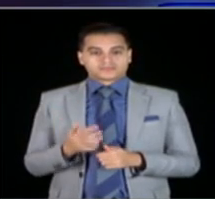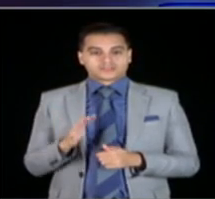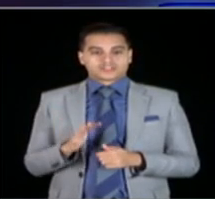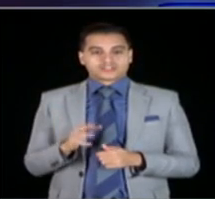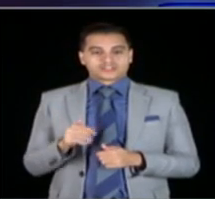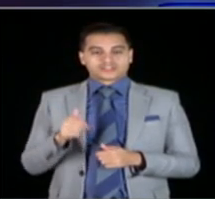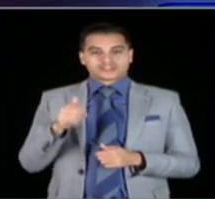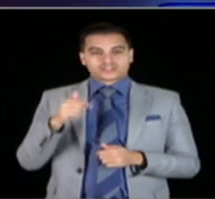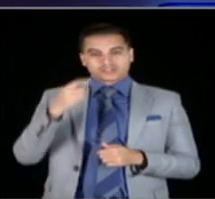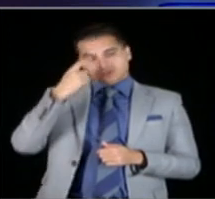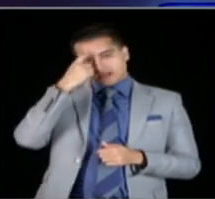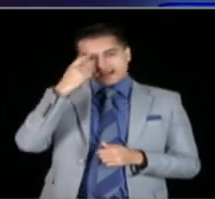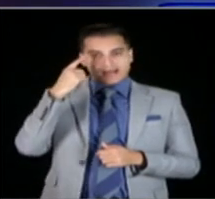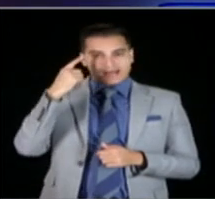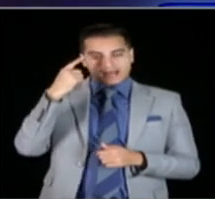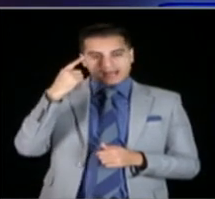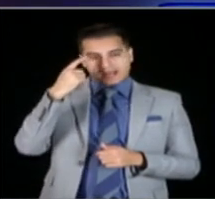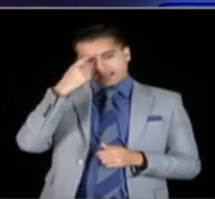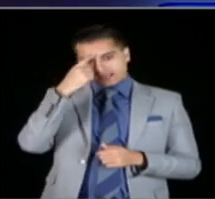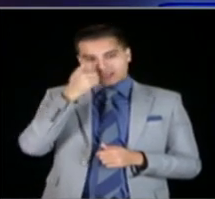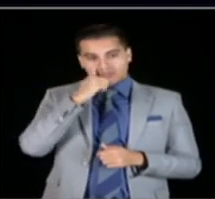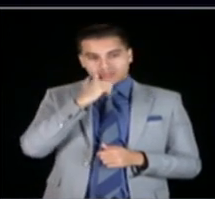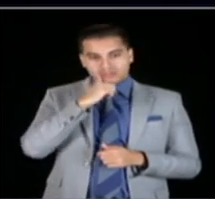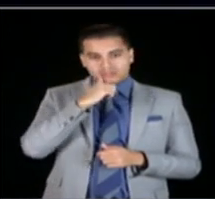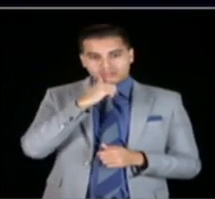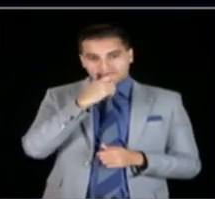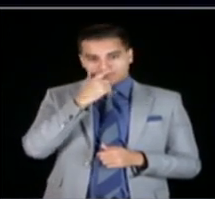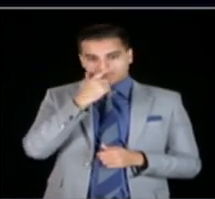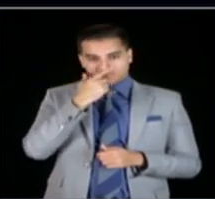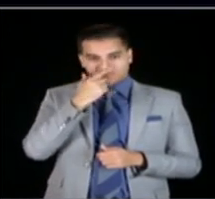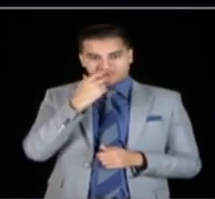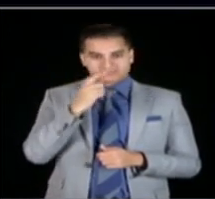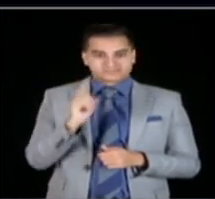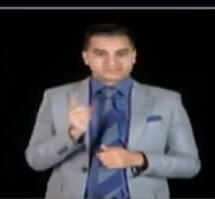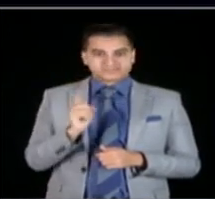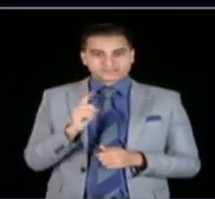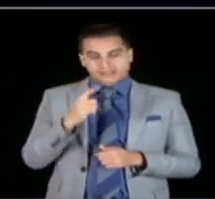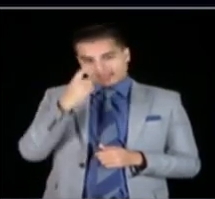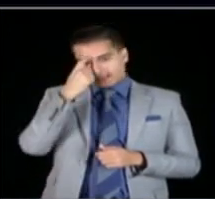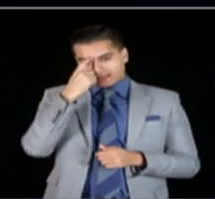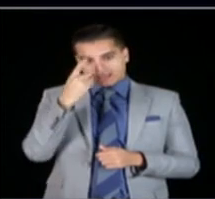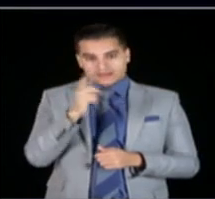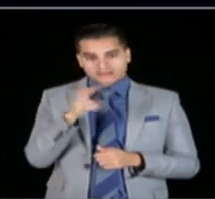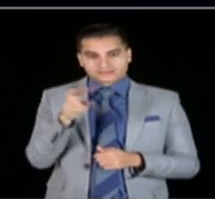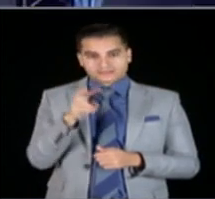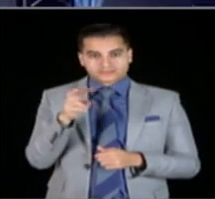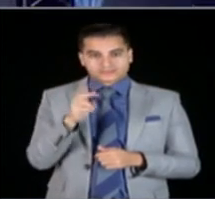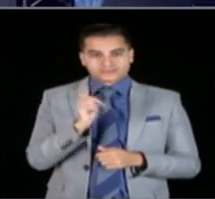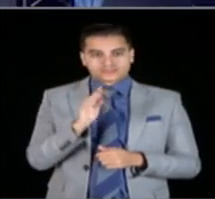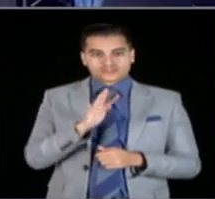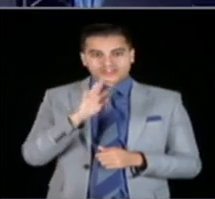شاينا، إنديا، رشا. لا. إنديا من شرق آسيا، ورشا من شرق